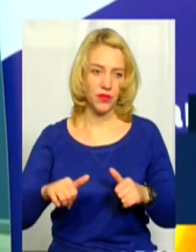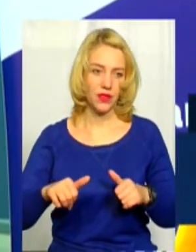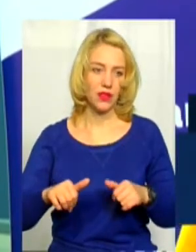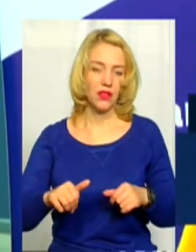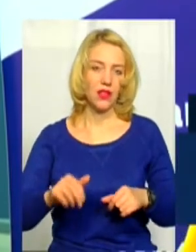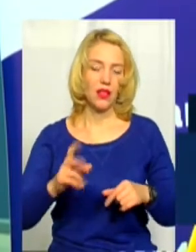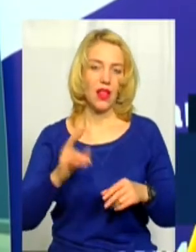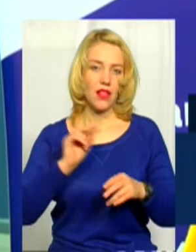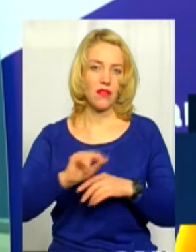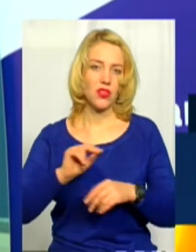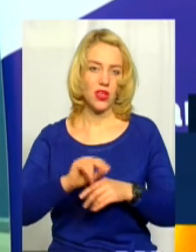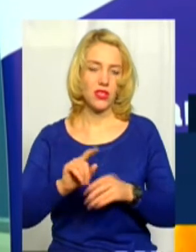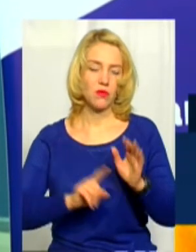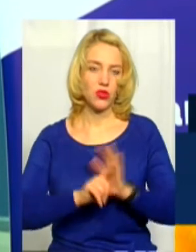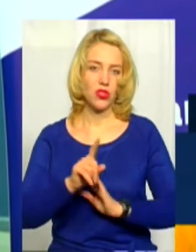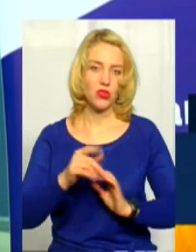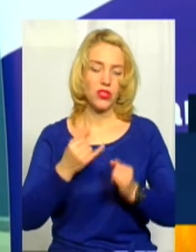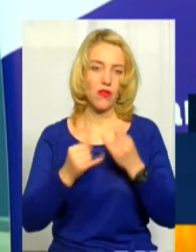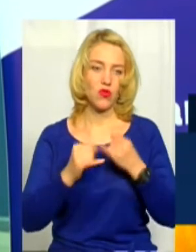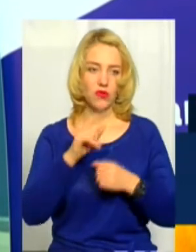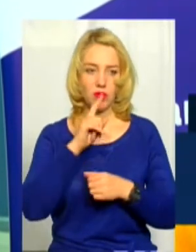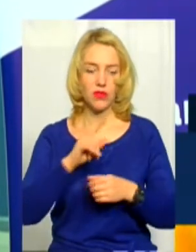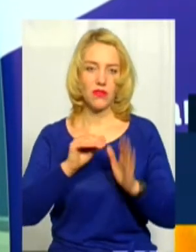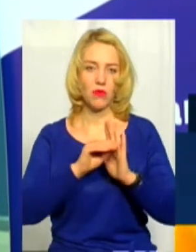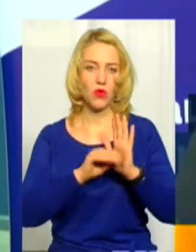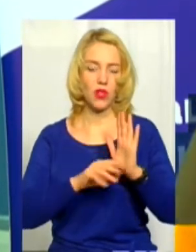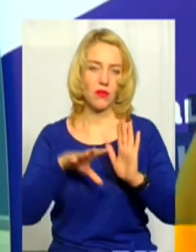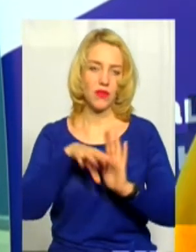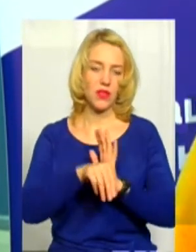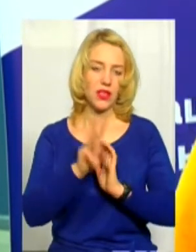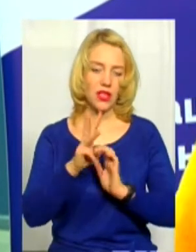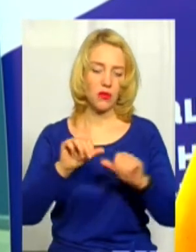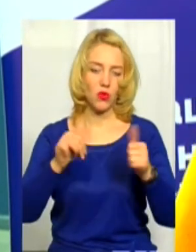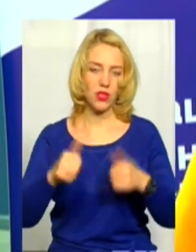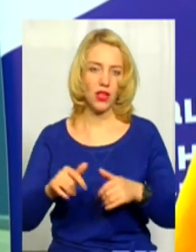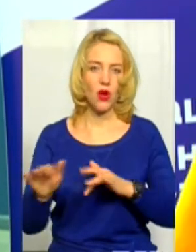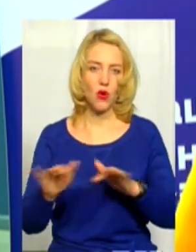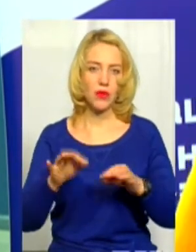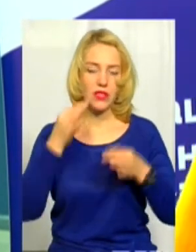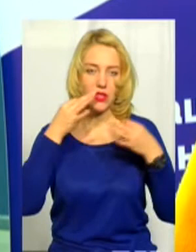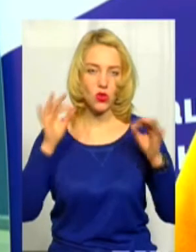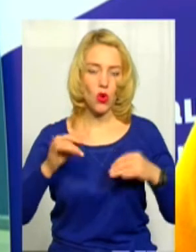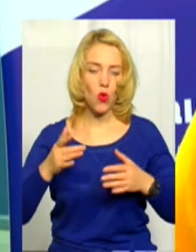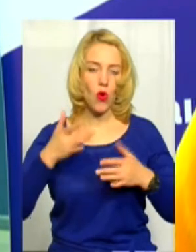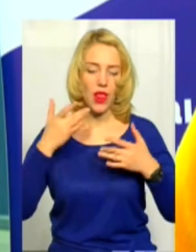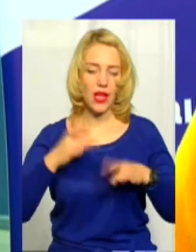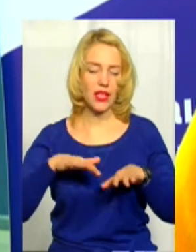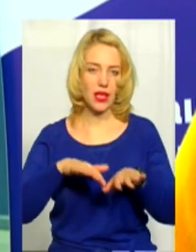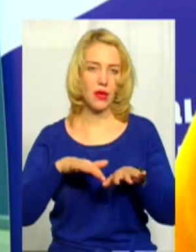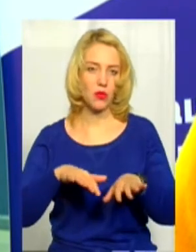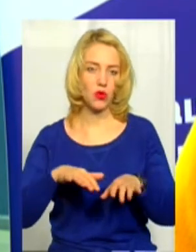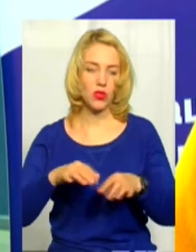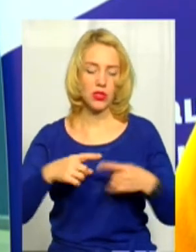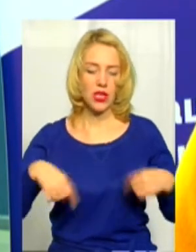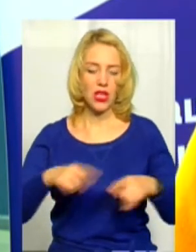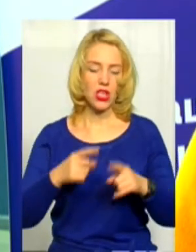Ми знаходимось на третьому модулі. Навчання розпочалось ще у жовтні. У програмі три модулі. Це операційна досконалість у легкій промисловості через